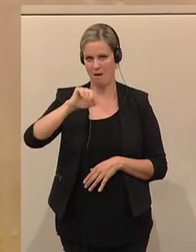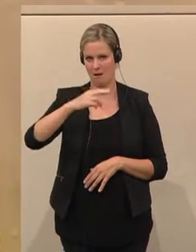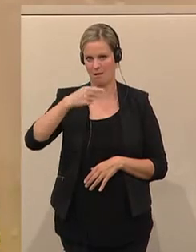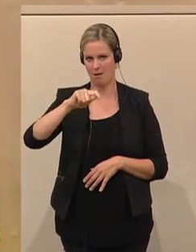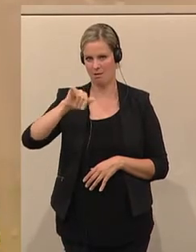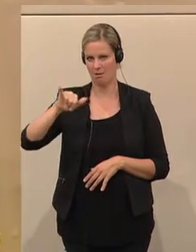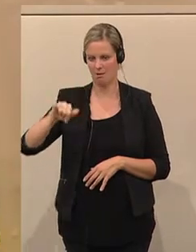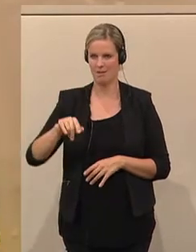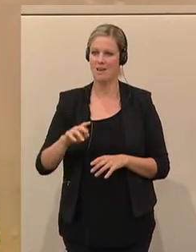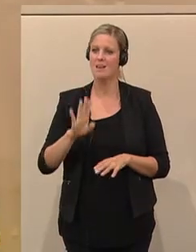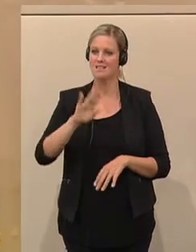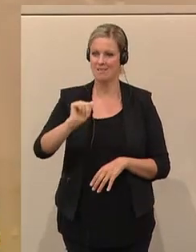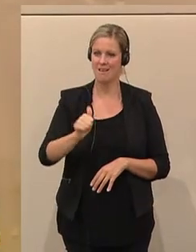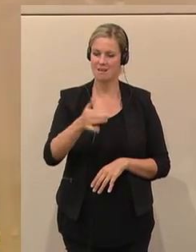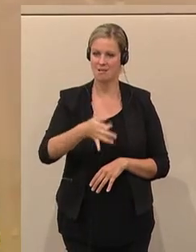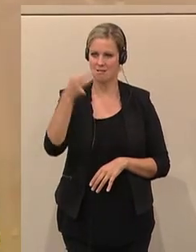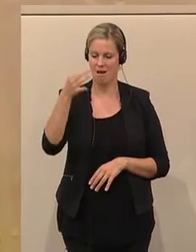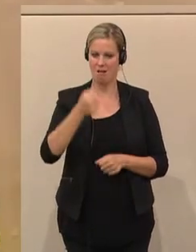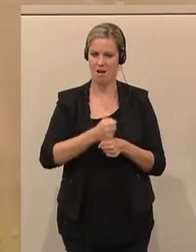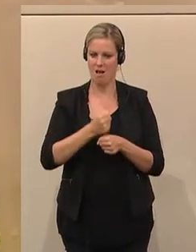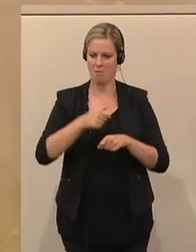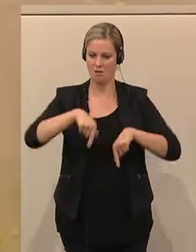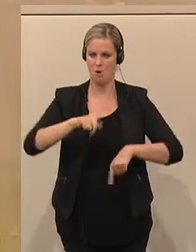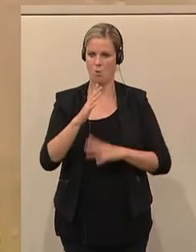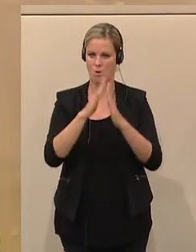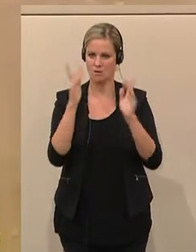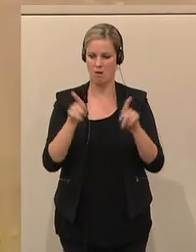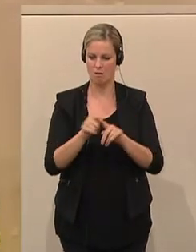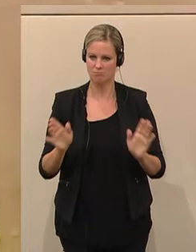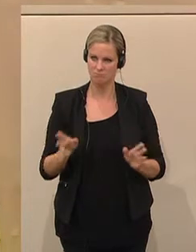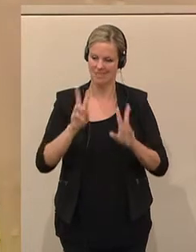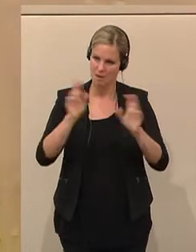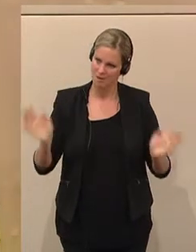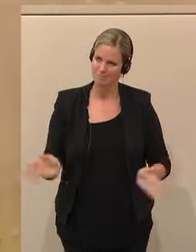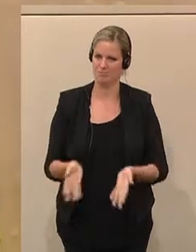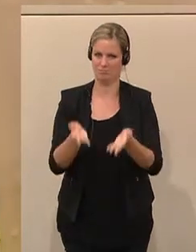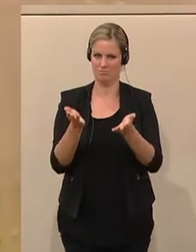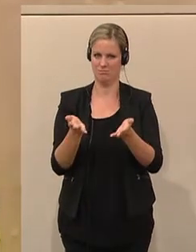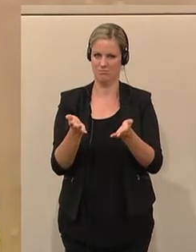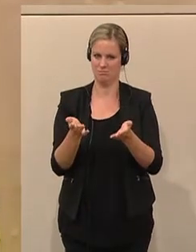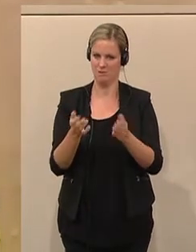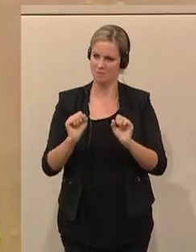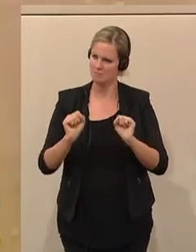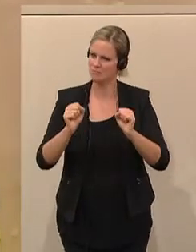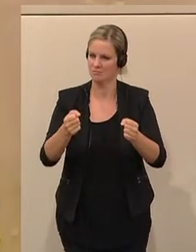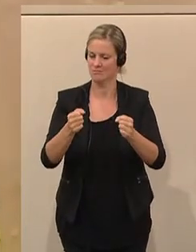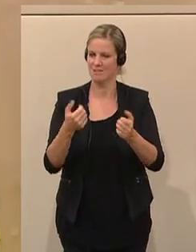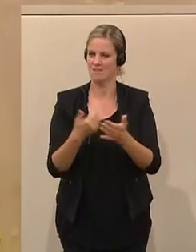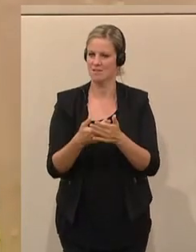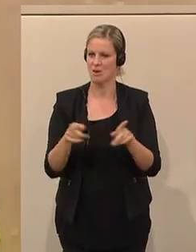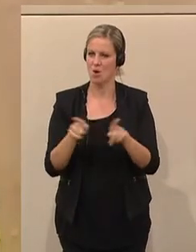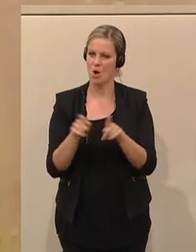seit seinem ersten Arbeitstag hier im Hohen Haus dieses Thema auch vorangetrieben hat und gemeinsam auch diesen Beschluss